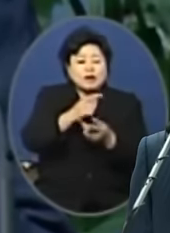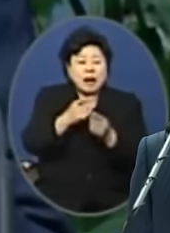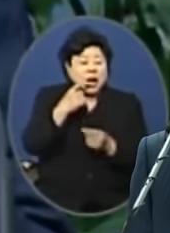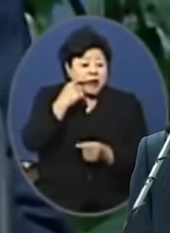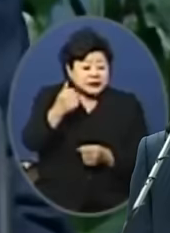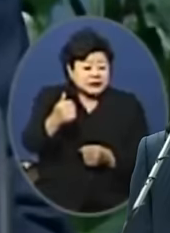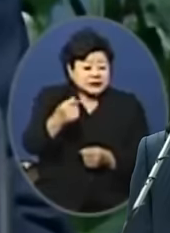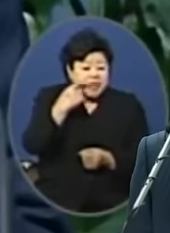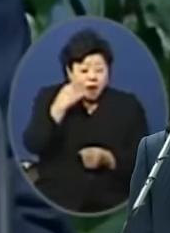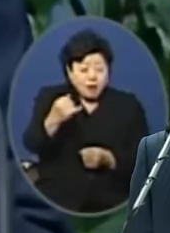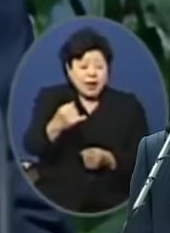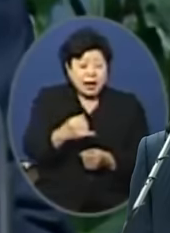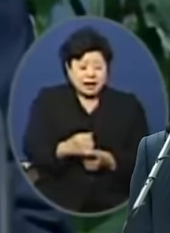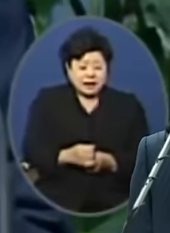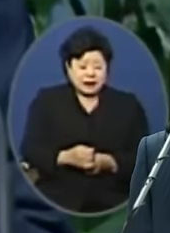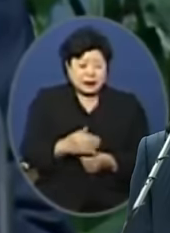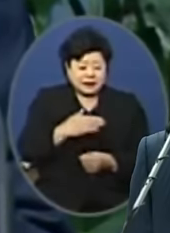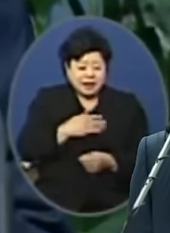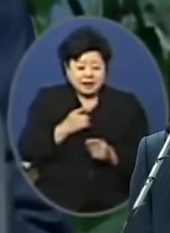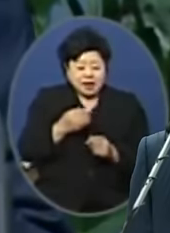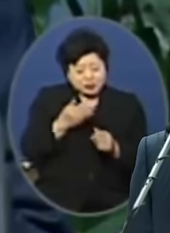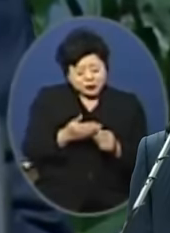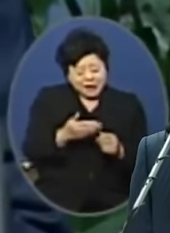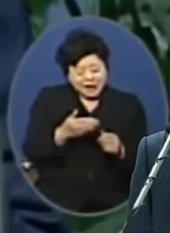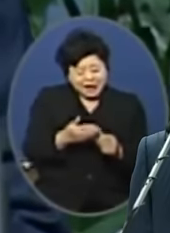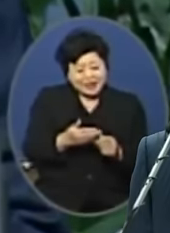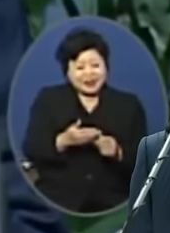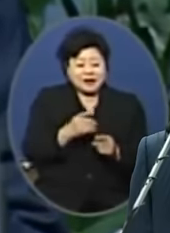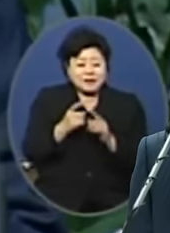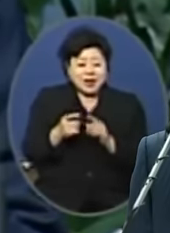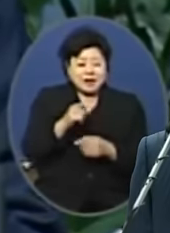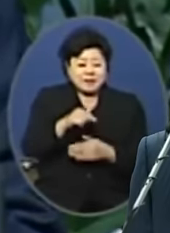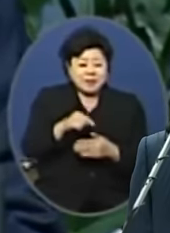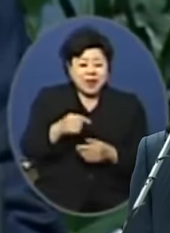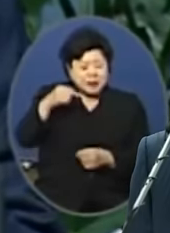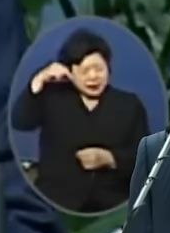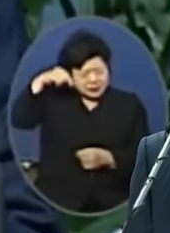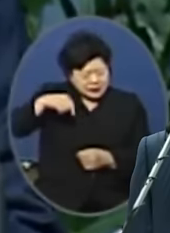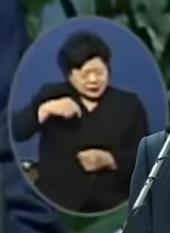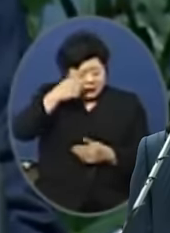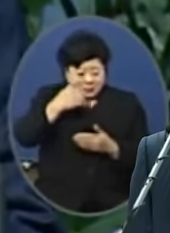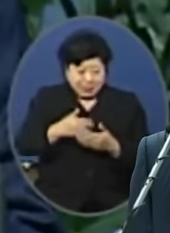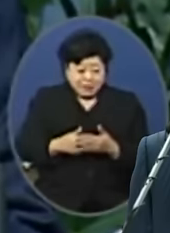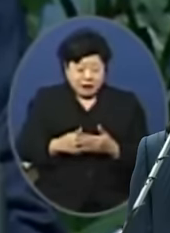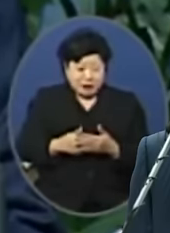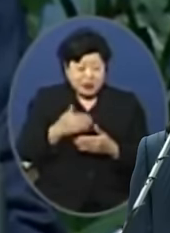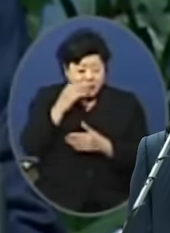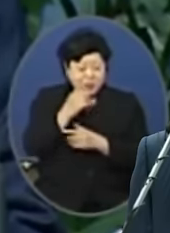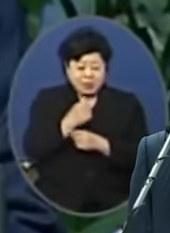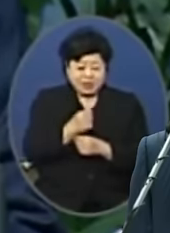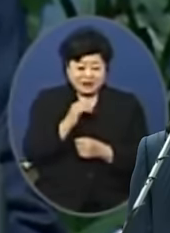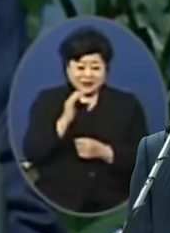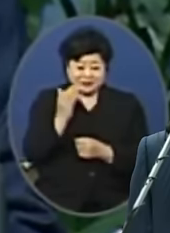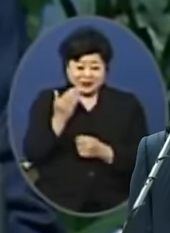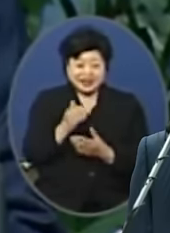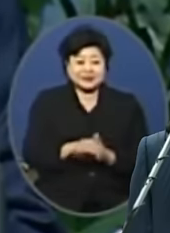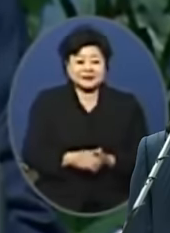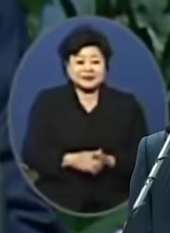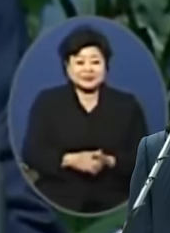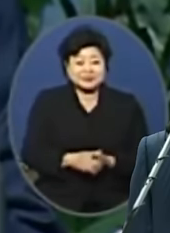아버지가 어머니가 나에게 이런 말을 하더라. 그 말은 마음속에 깊이 남아있고 열매를 맺는